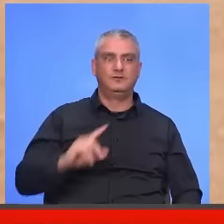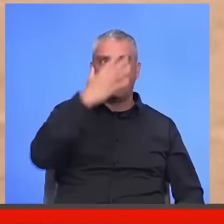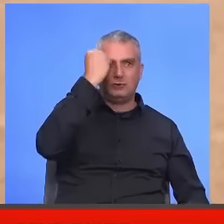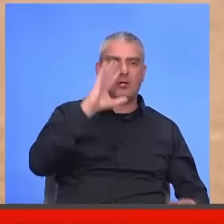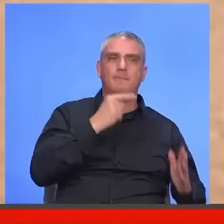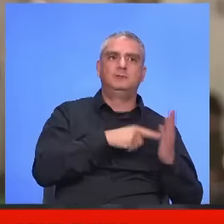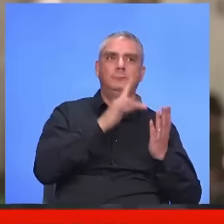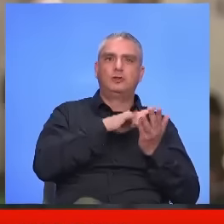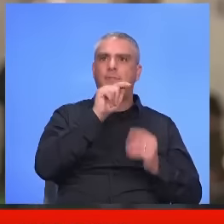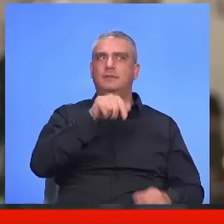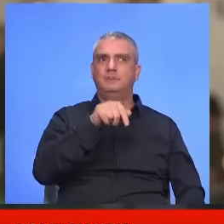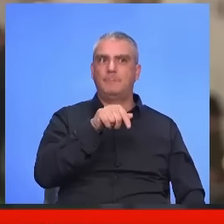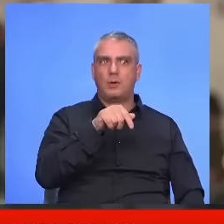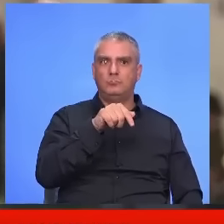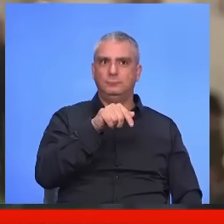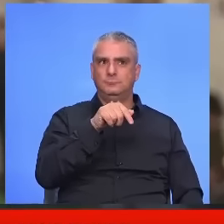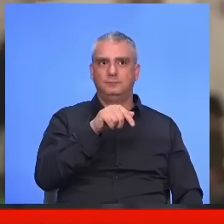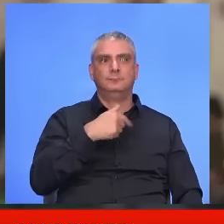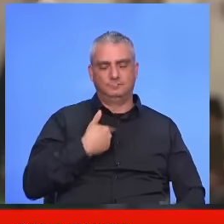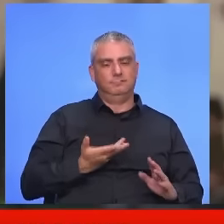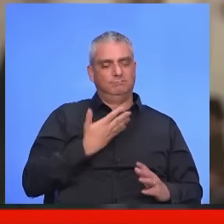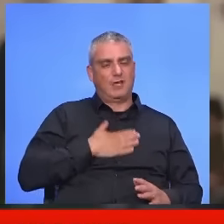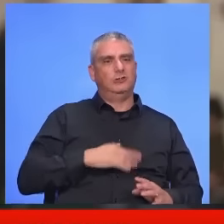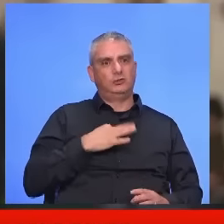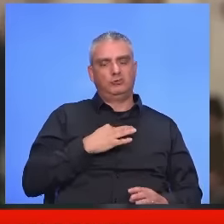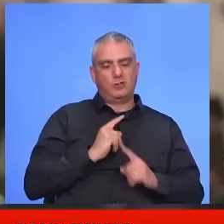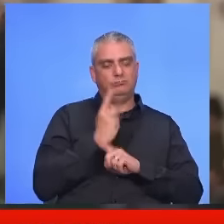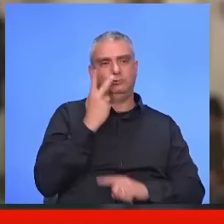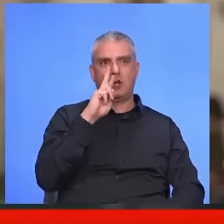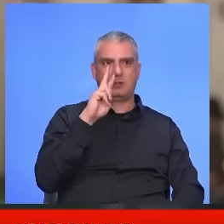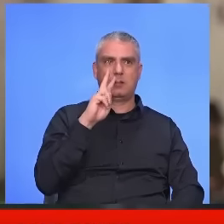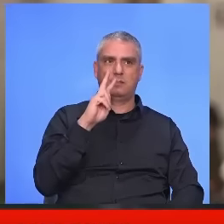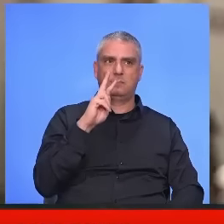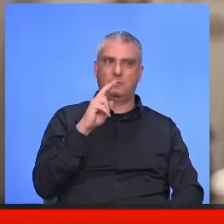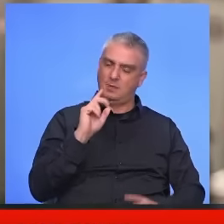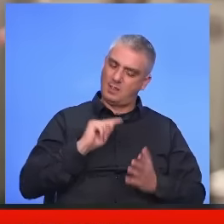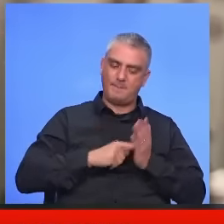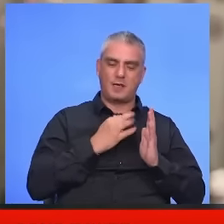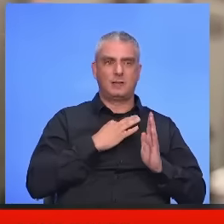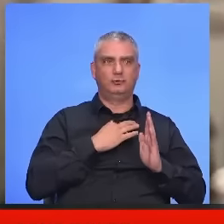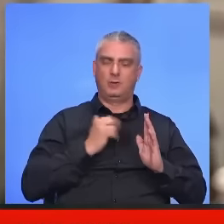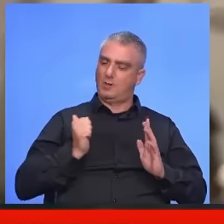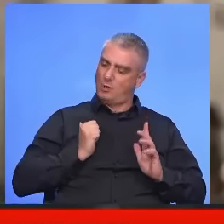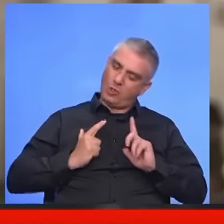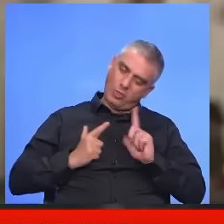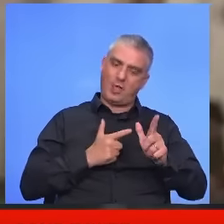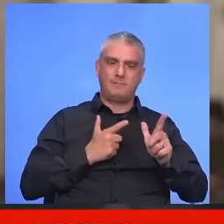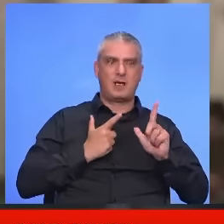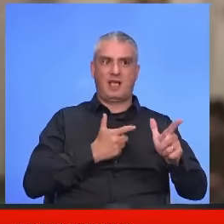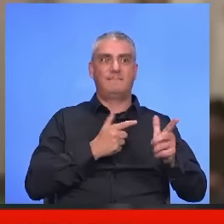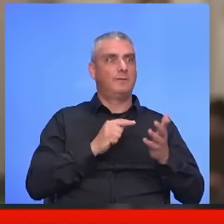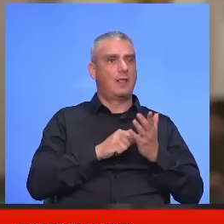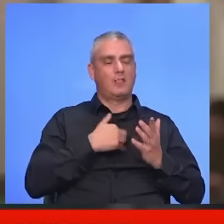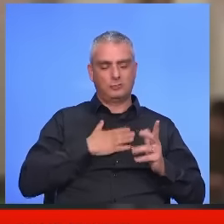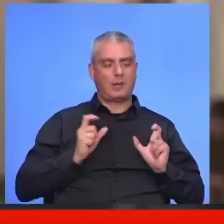אתם כאן. זה העלה לי את הרצון ל... כאילו, אתה יודע, להגיע למטרה שלי בתור לוחם קרבי, כי